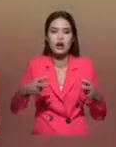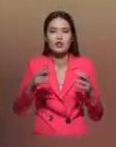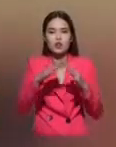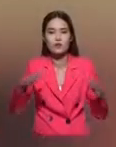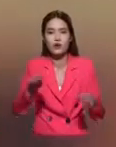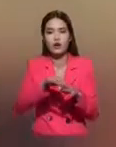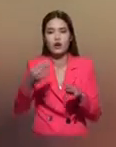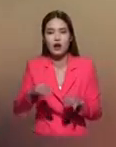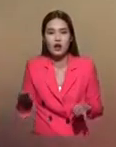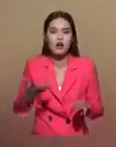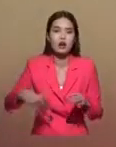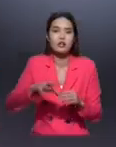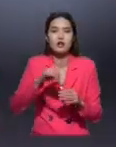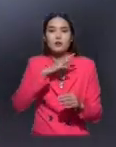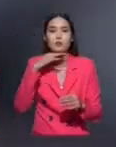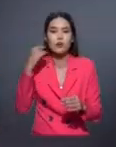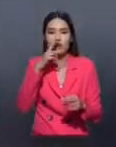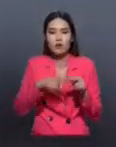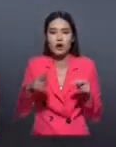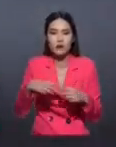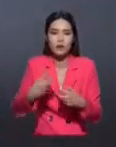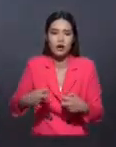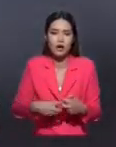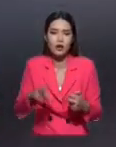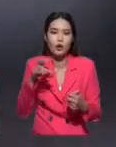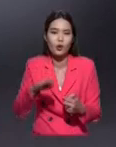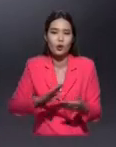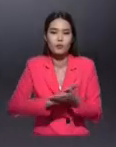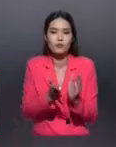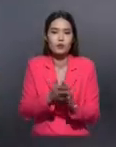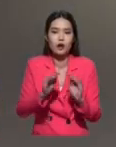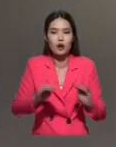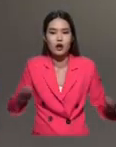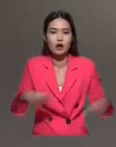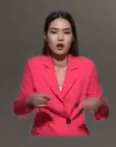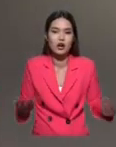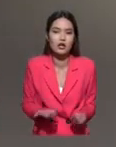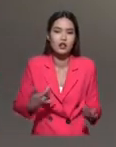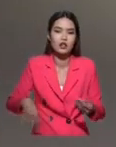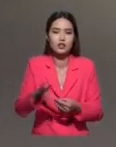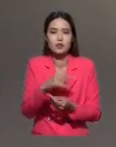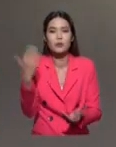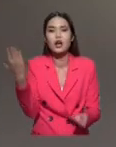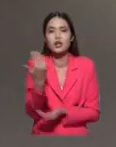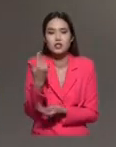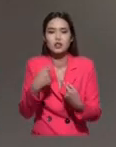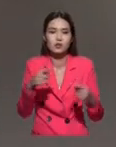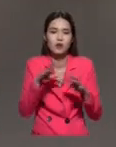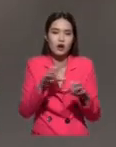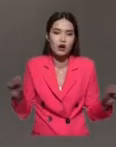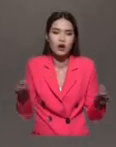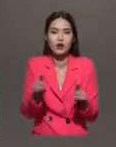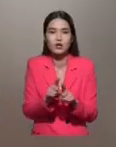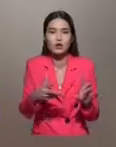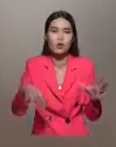которая простояла более 50 лет. Сейчас на повестке объявление режима ЧС для возмещения всех убытков, в том числе и физическим лицам.